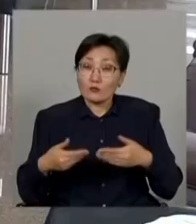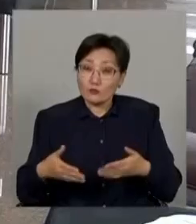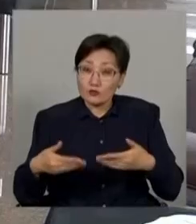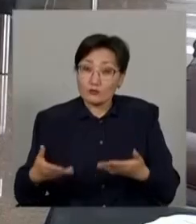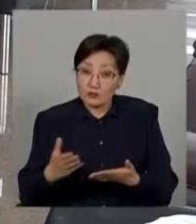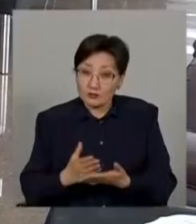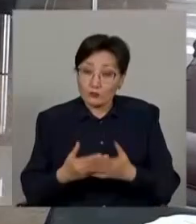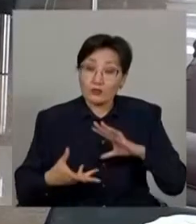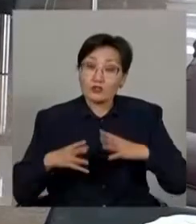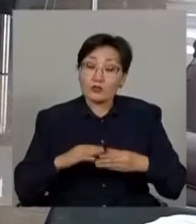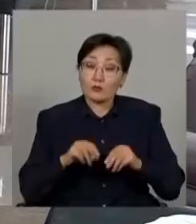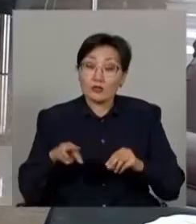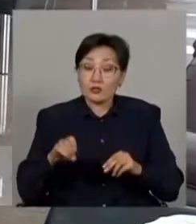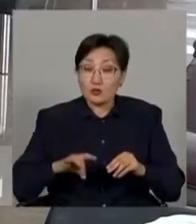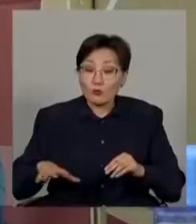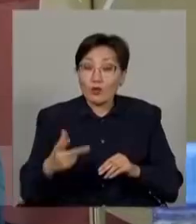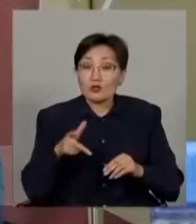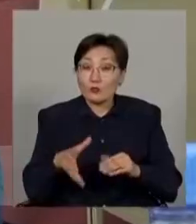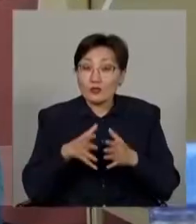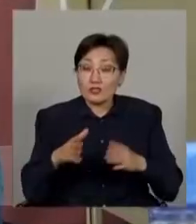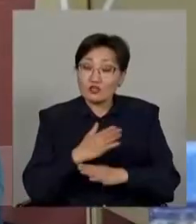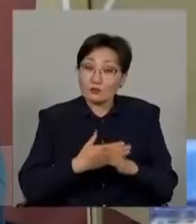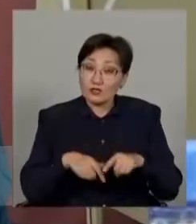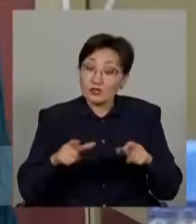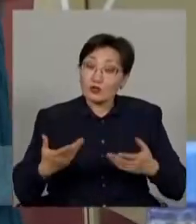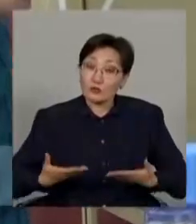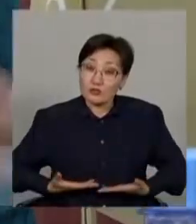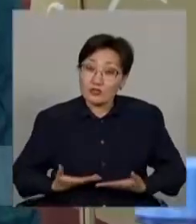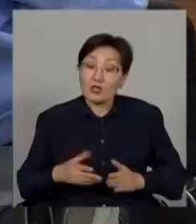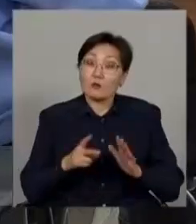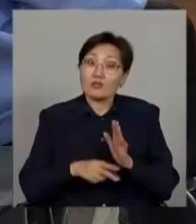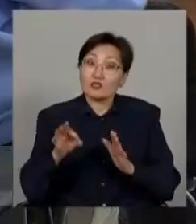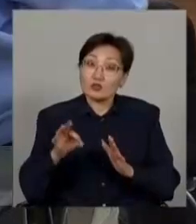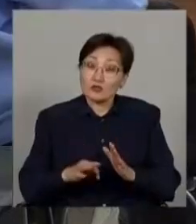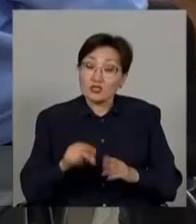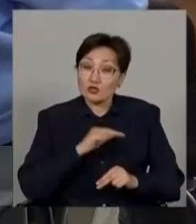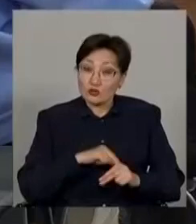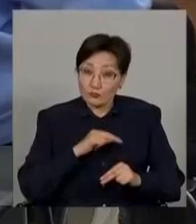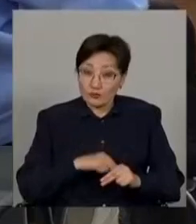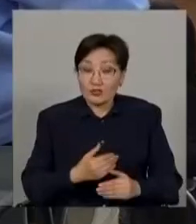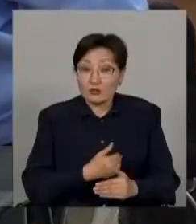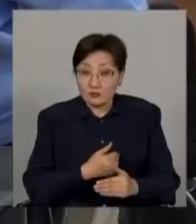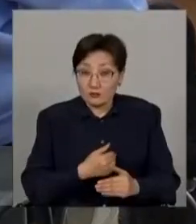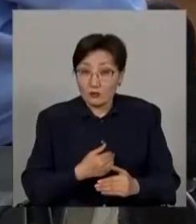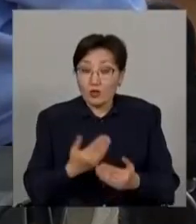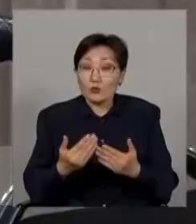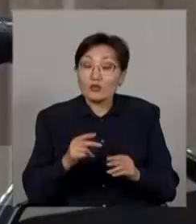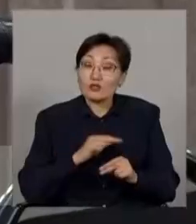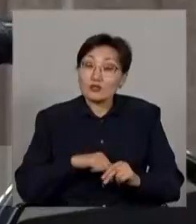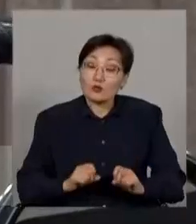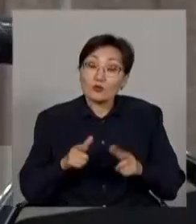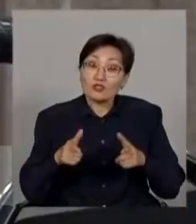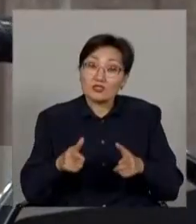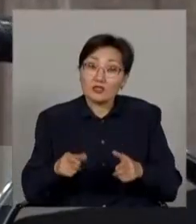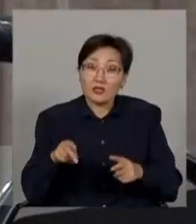отыр. Жалпы Медеу ауданында 3000-нан аса мүгедек жан тұрады, соның 70% жұмыс істеуге қабілетті. Оларды жұмысқа